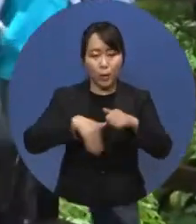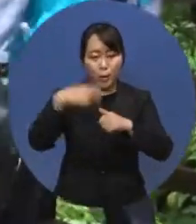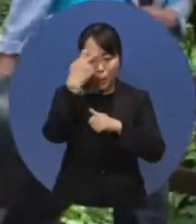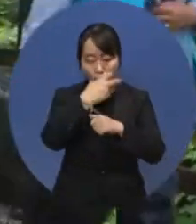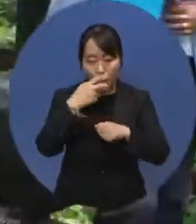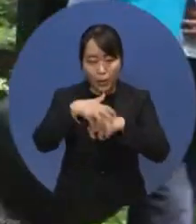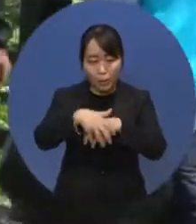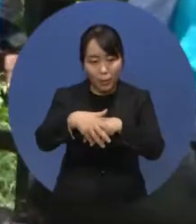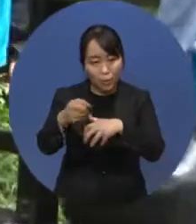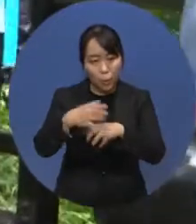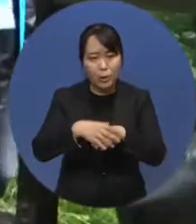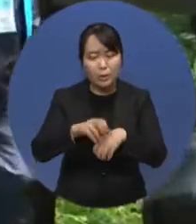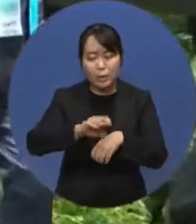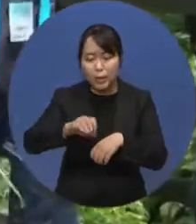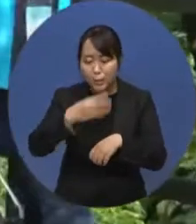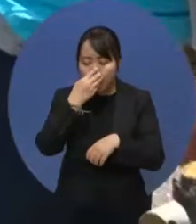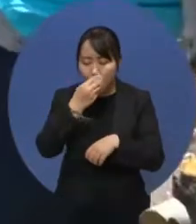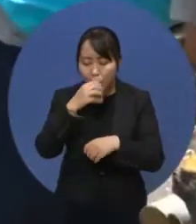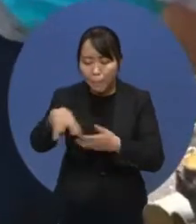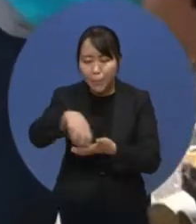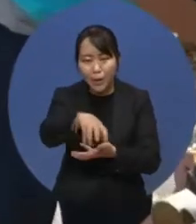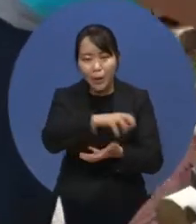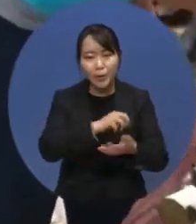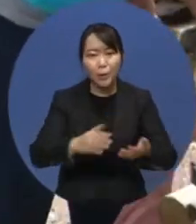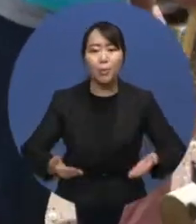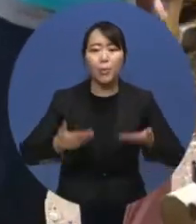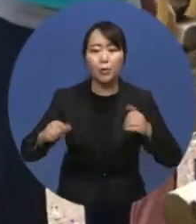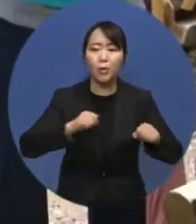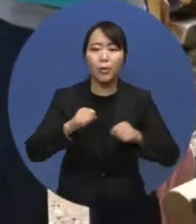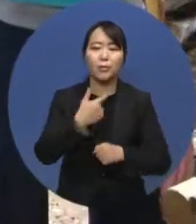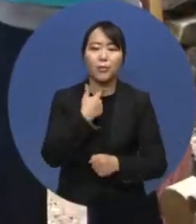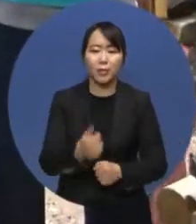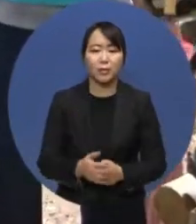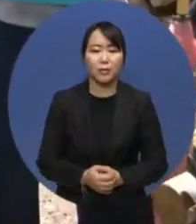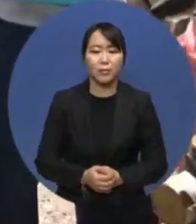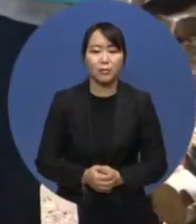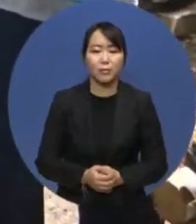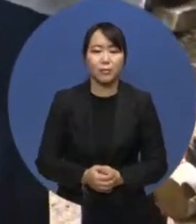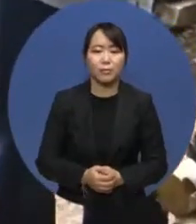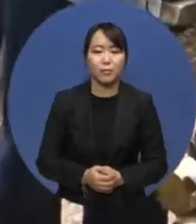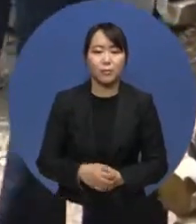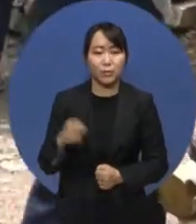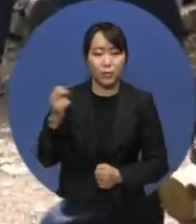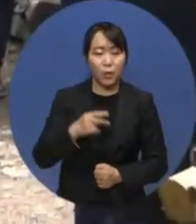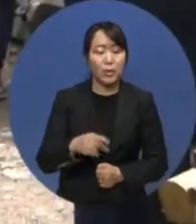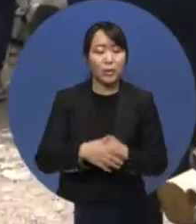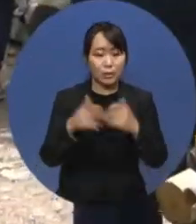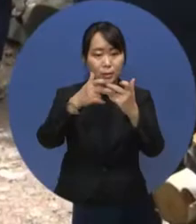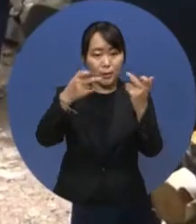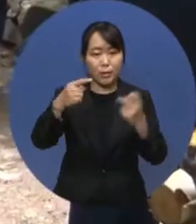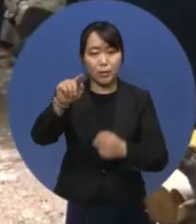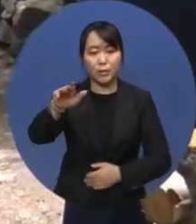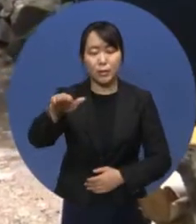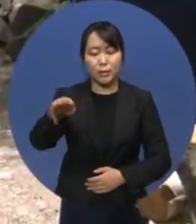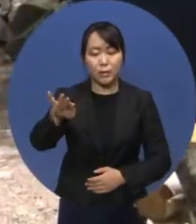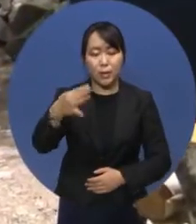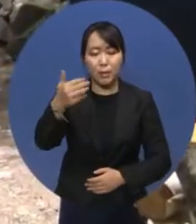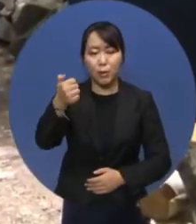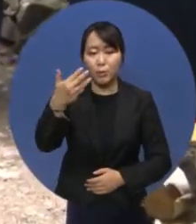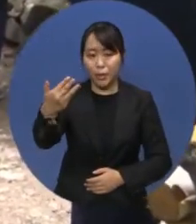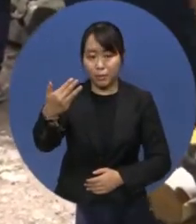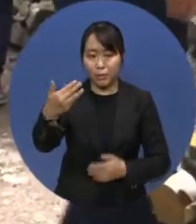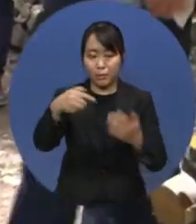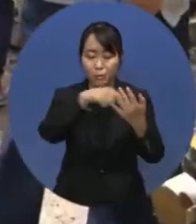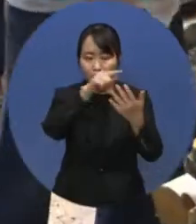쓰레기와 버려진 비닐병을 수거하는 봉사활동을 전개했습니다. 또 해발 1,458m 바랑산